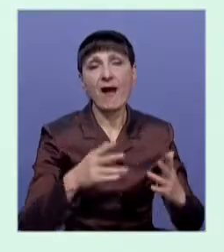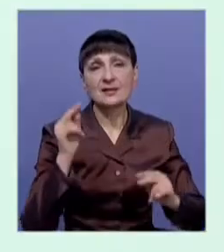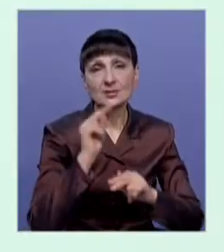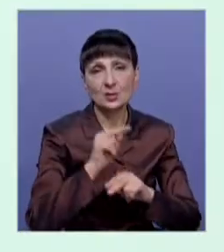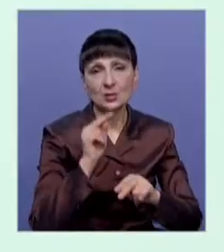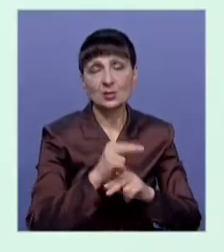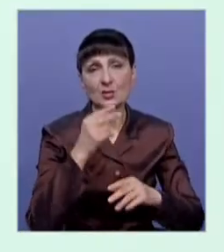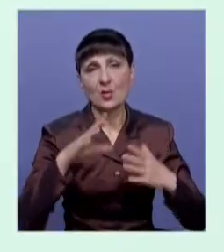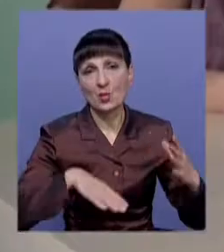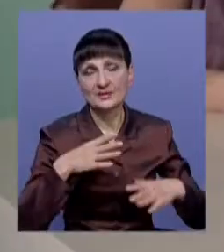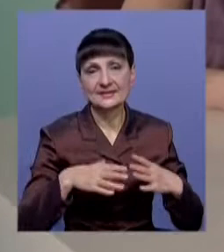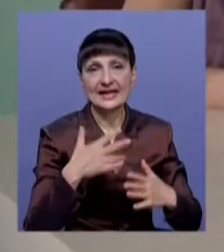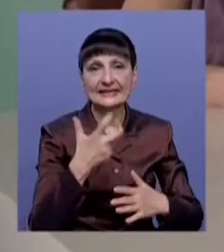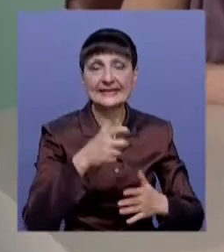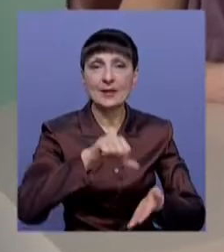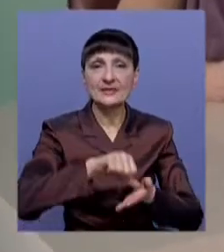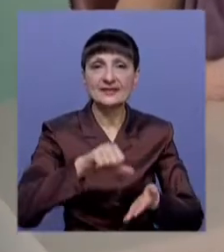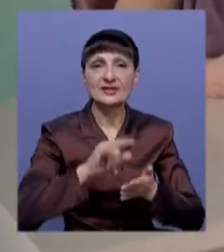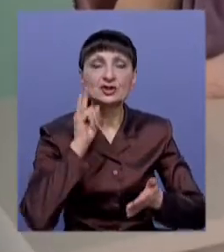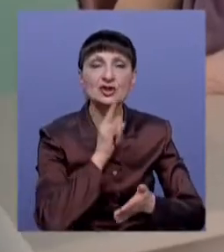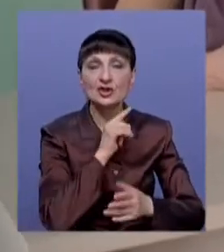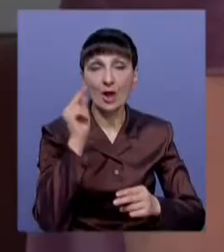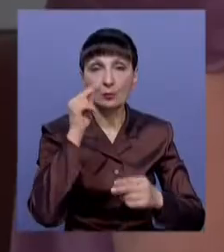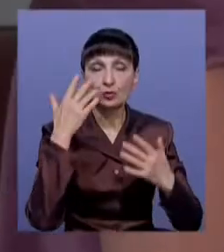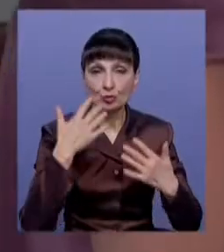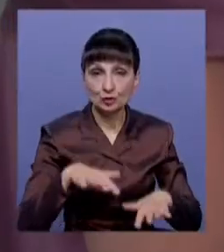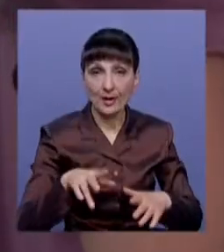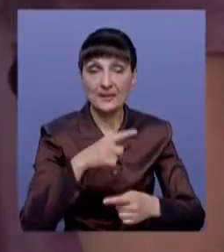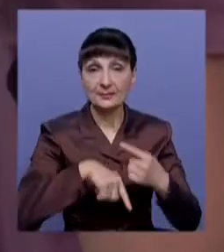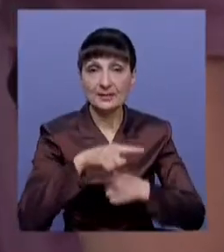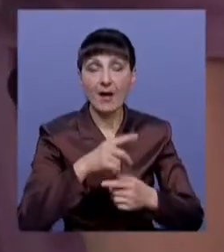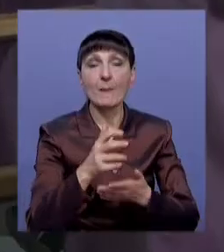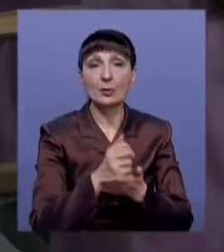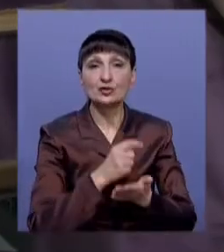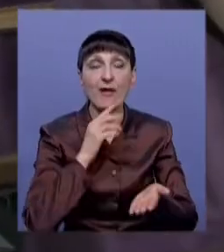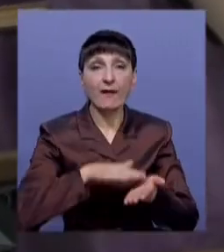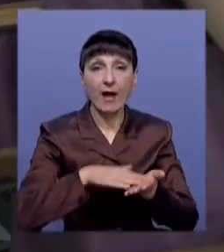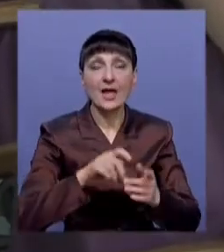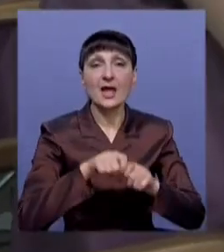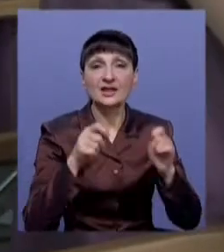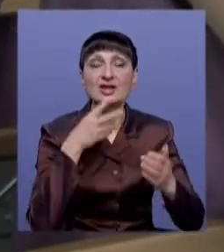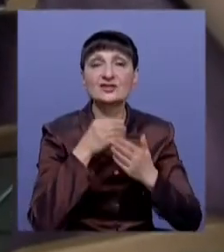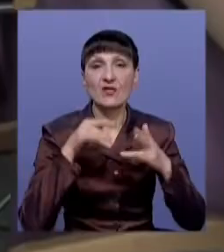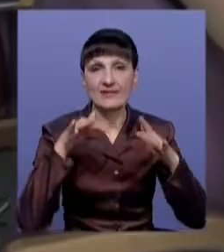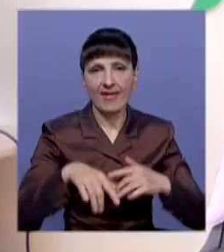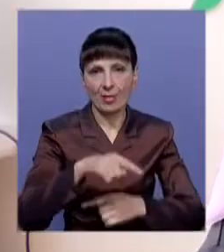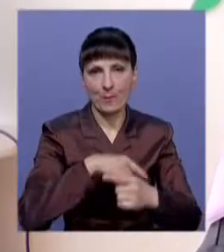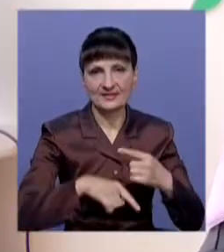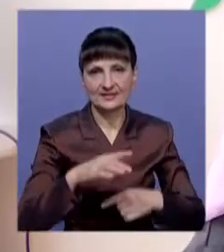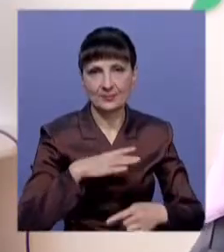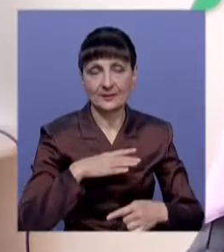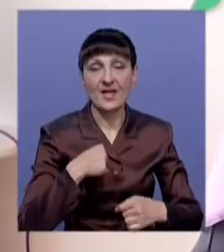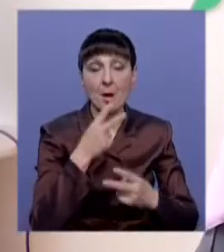и тренинги есть для представительниц прекрасного пола обучившись основам предпринимательства получили гранты и открыли свое дело мы прям